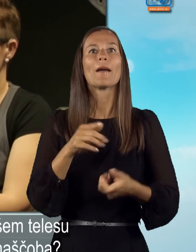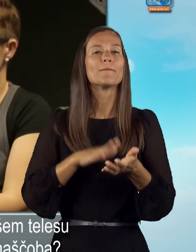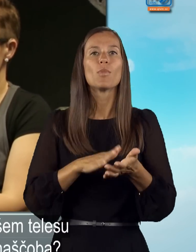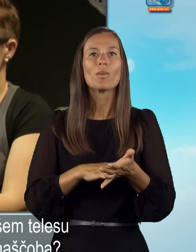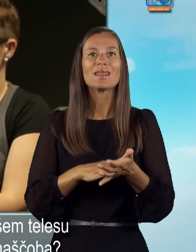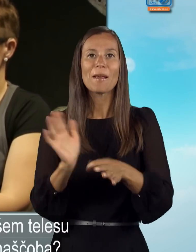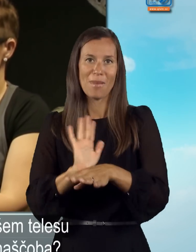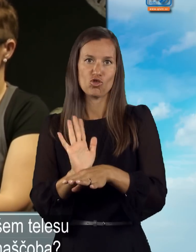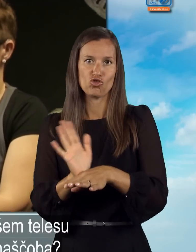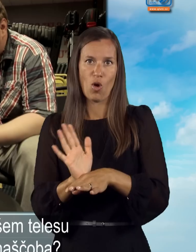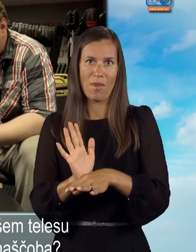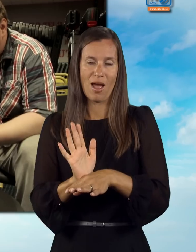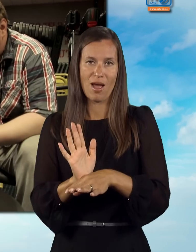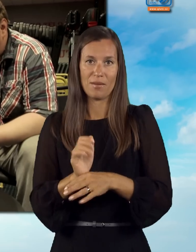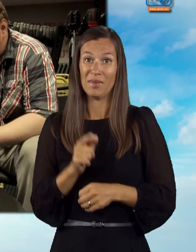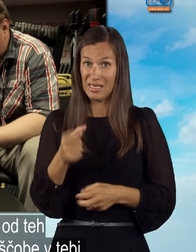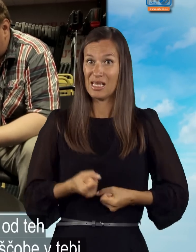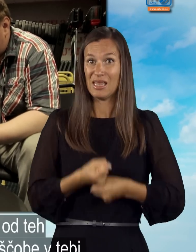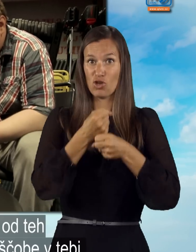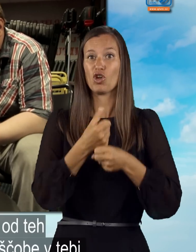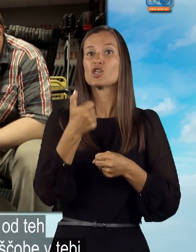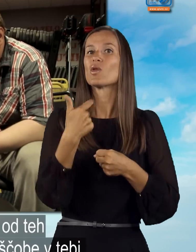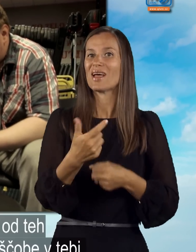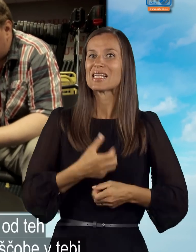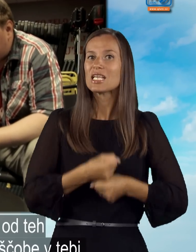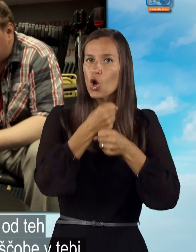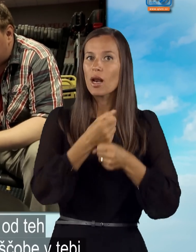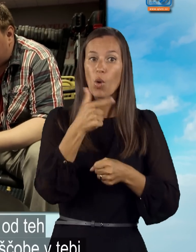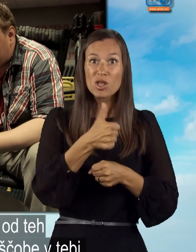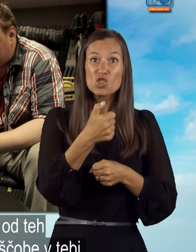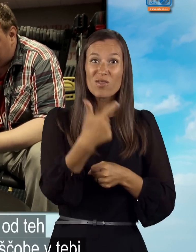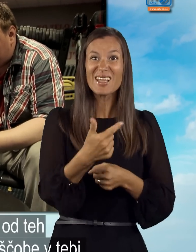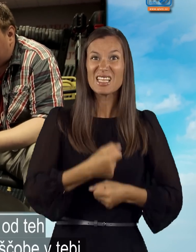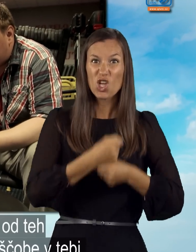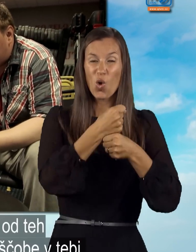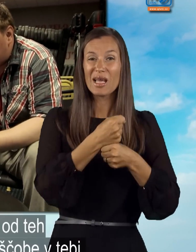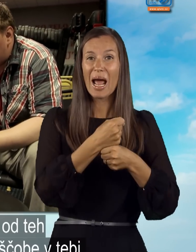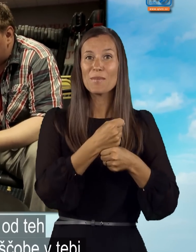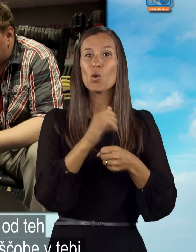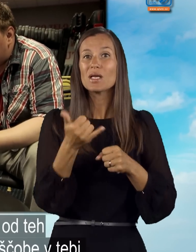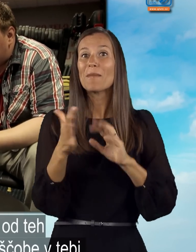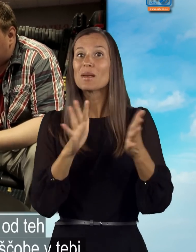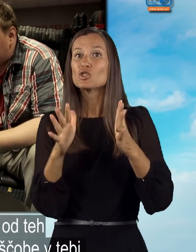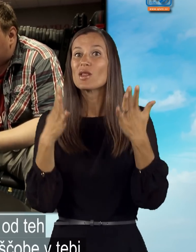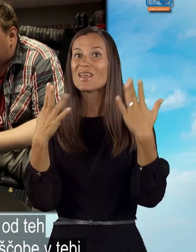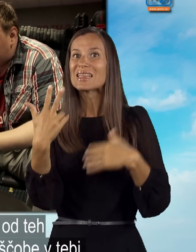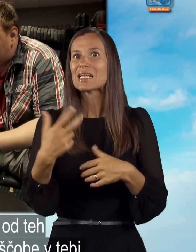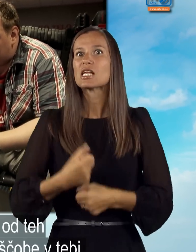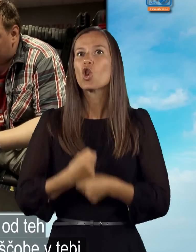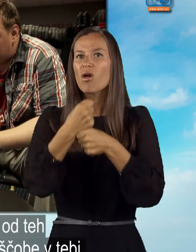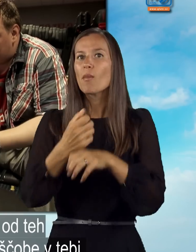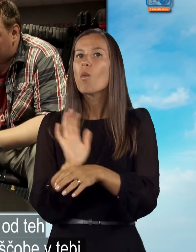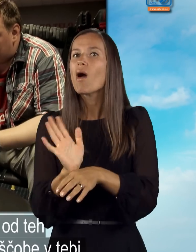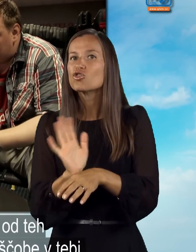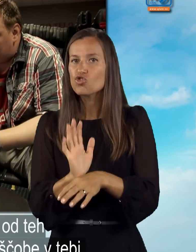dejansko predstavlja maščoba. Ti si težek 120 kg in od teh 120 kg je dobrih